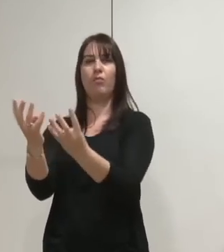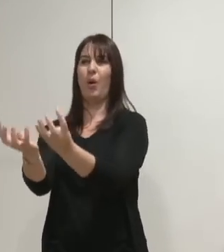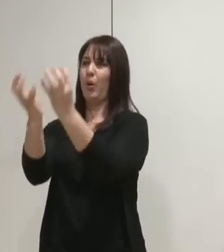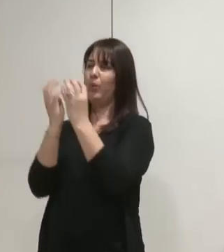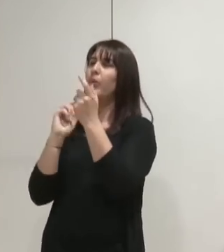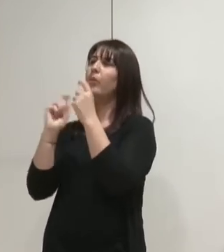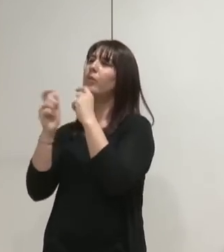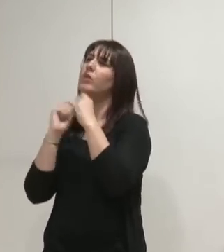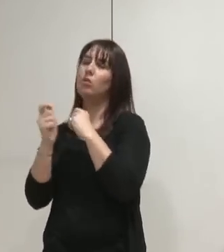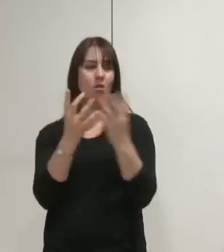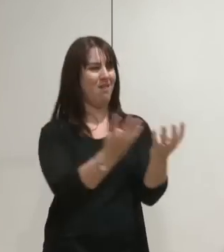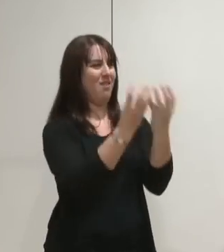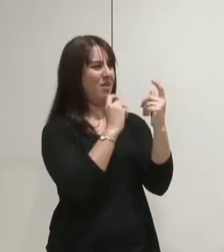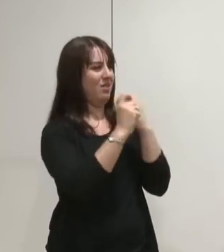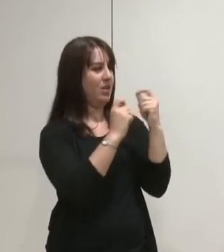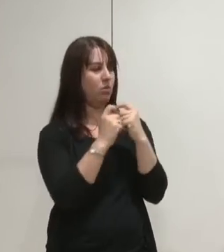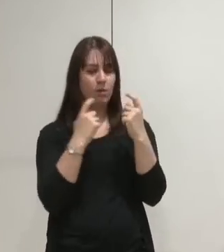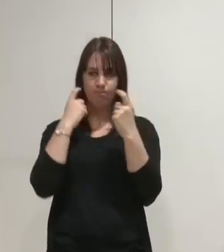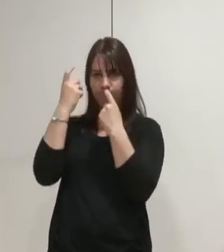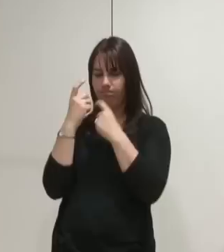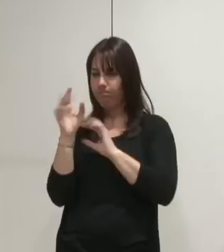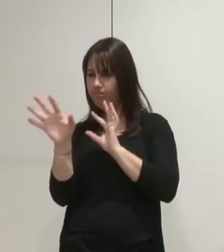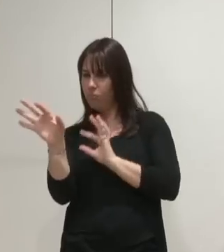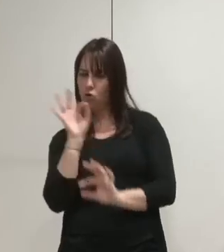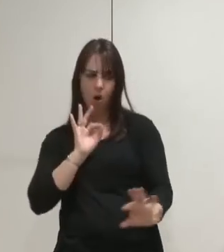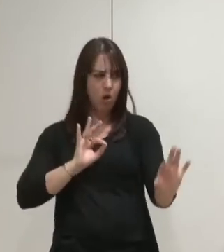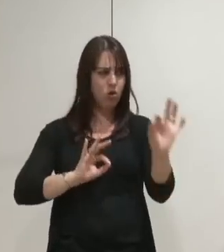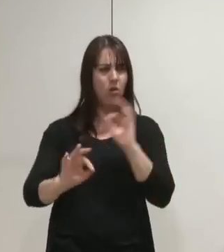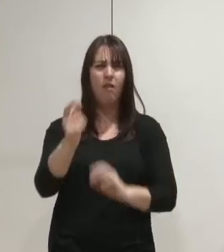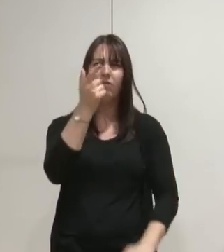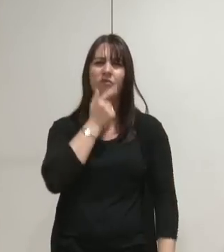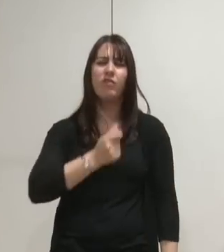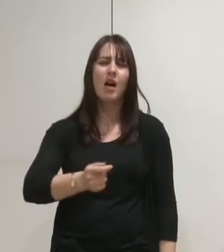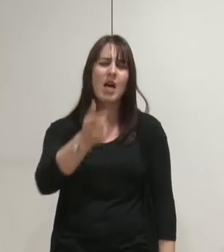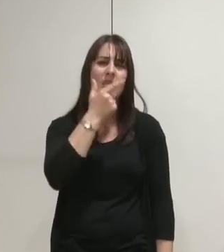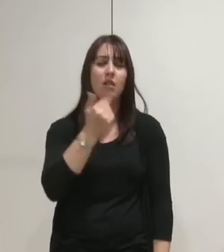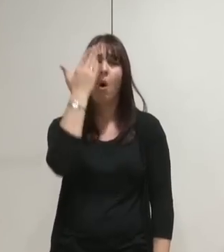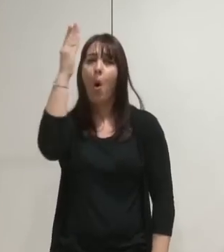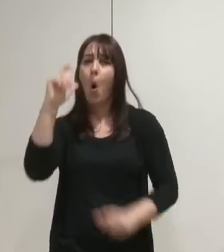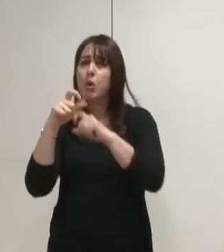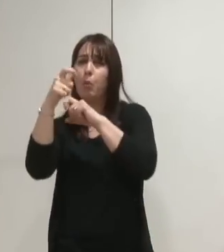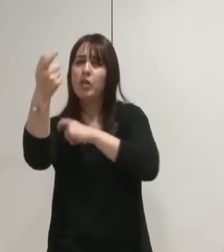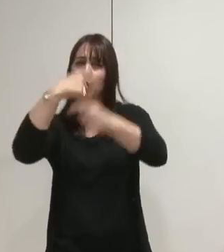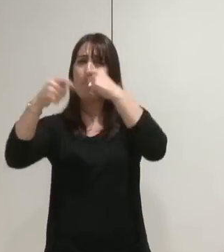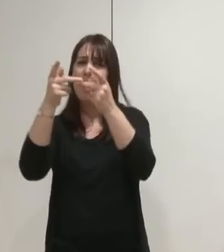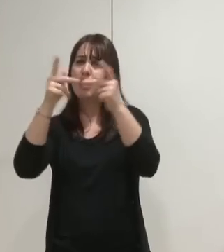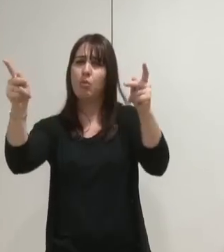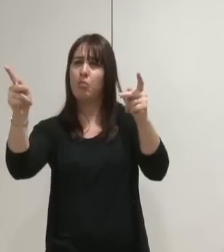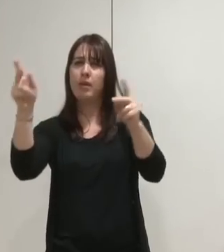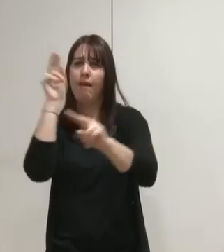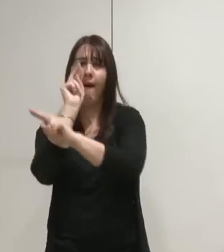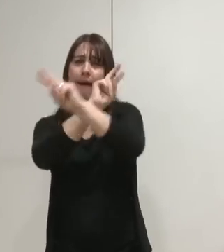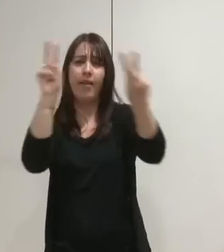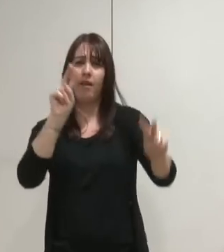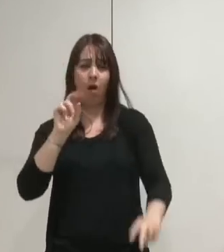votre choix avec une facilité qu'aucun autre process de marché public ne